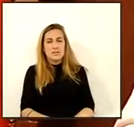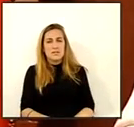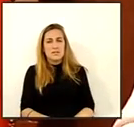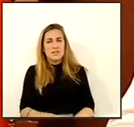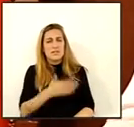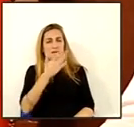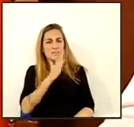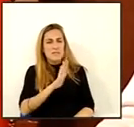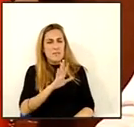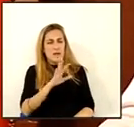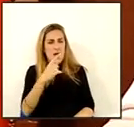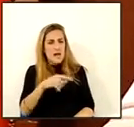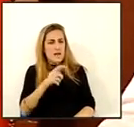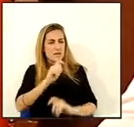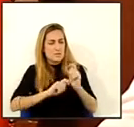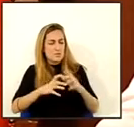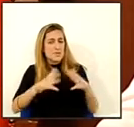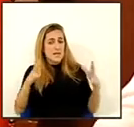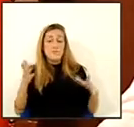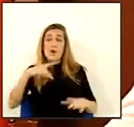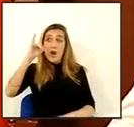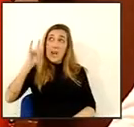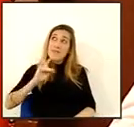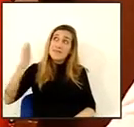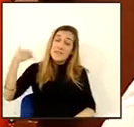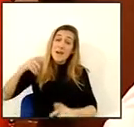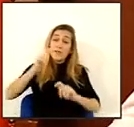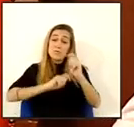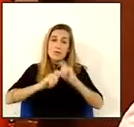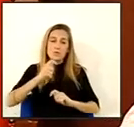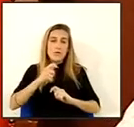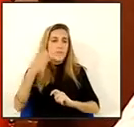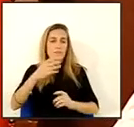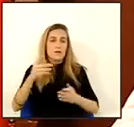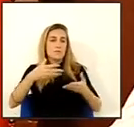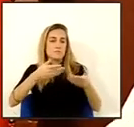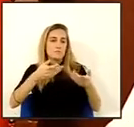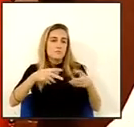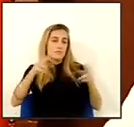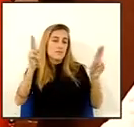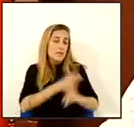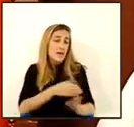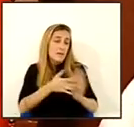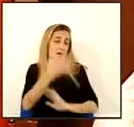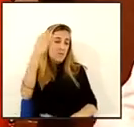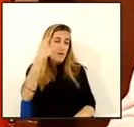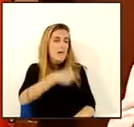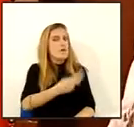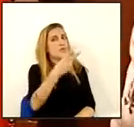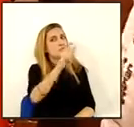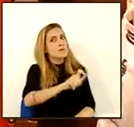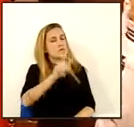de semblant nominació, però aquesta antiga associació s'havia de liquidar perquè només van quedar 2 membres. Vull dir, la